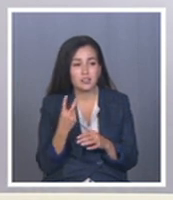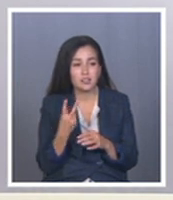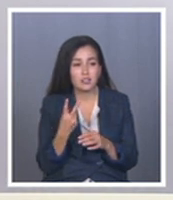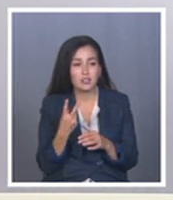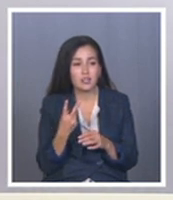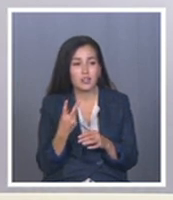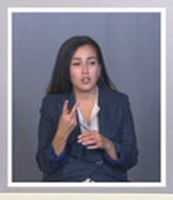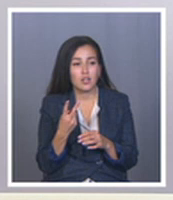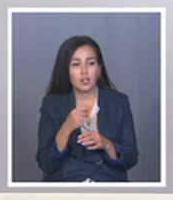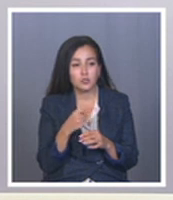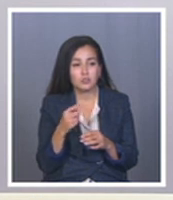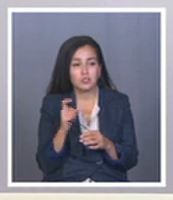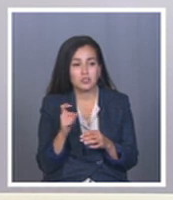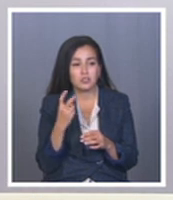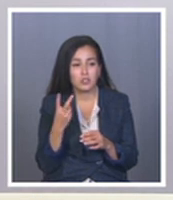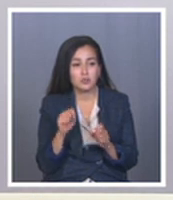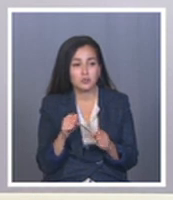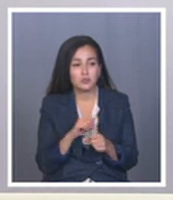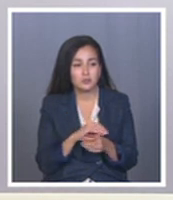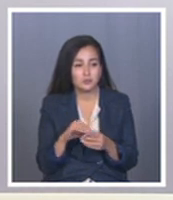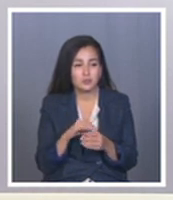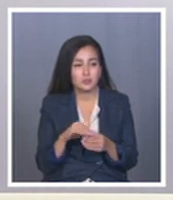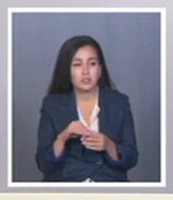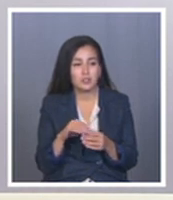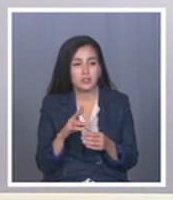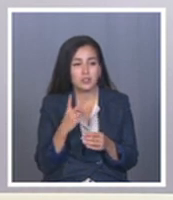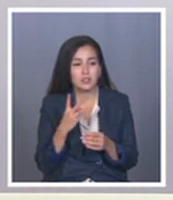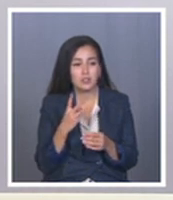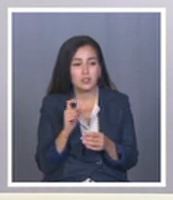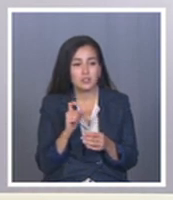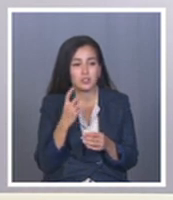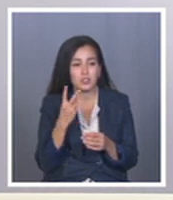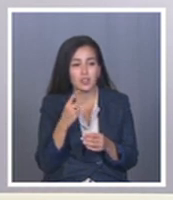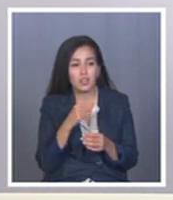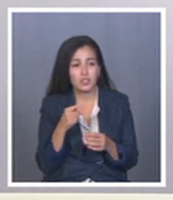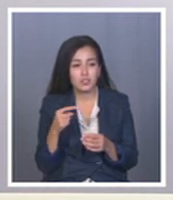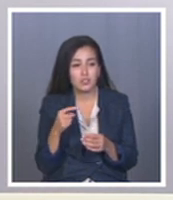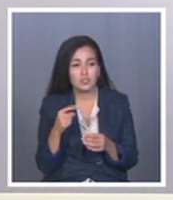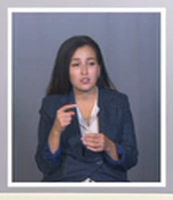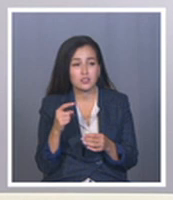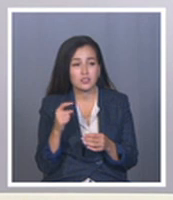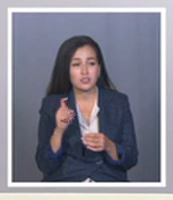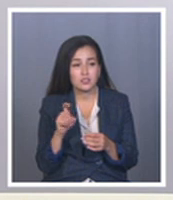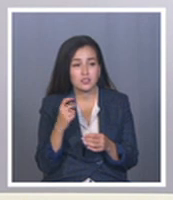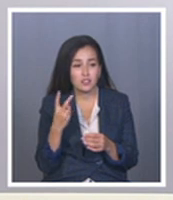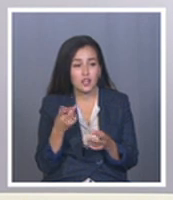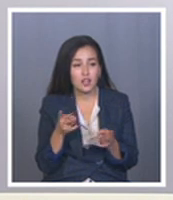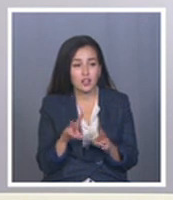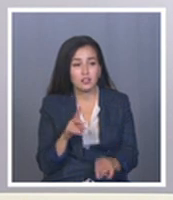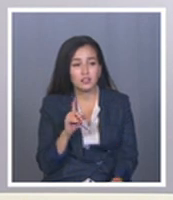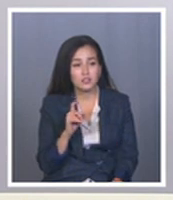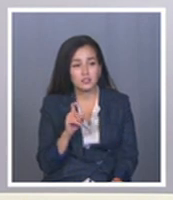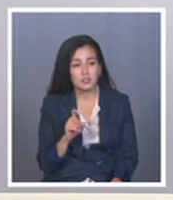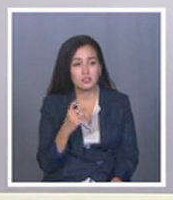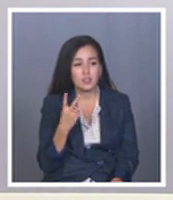деп көрсеттік. Шынымен де 2x квадраттан x квадратты азайтсақ, жай ғана x квадрат қалады. Яғни мына алым мен алғашқы